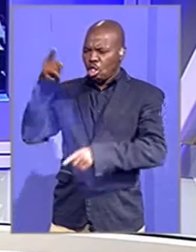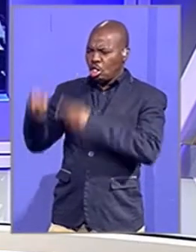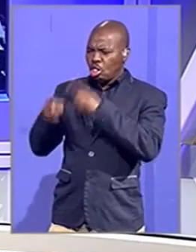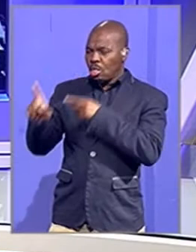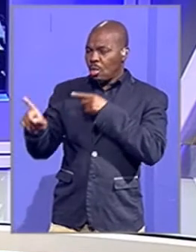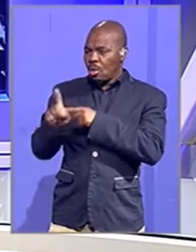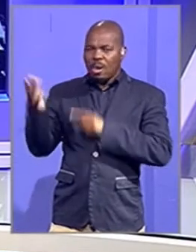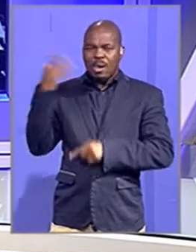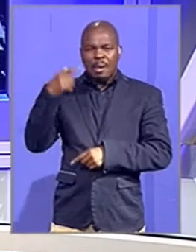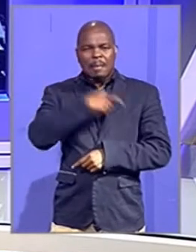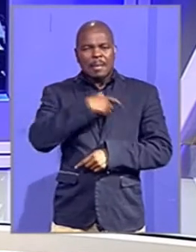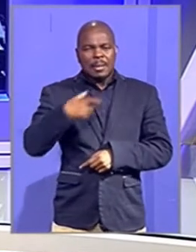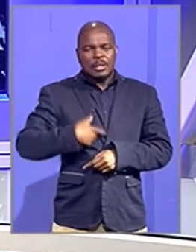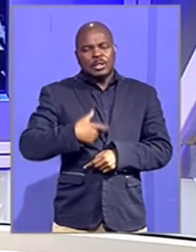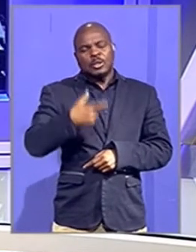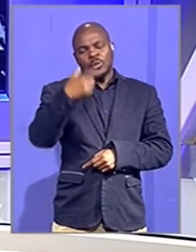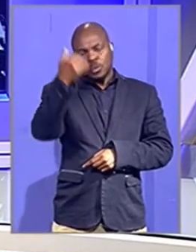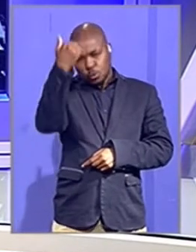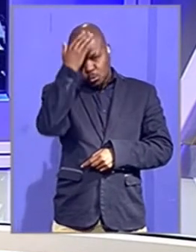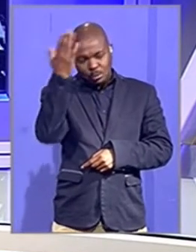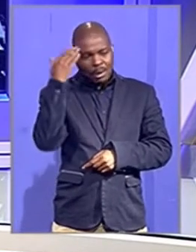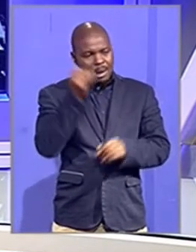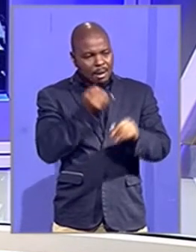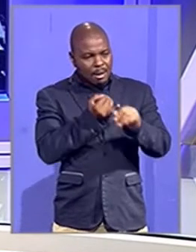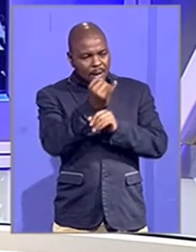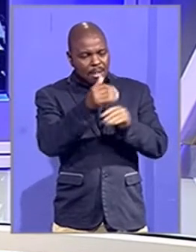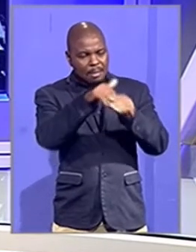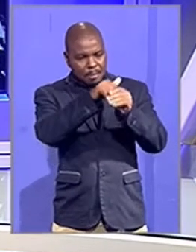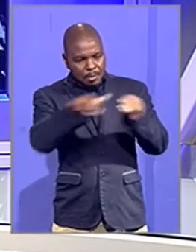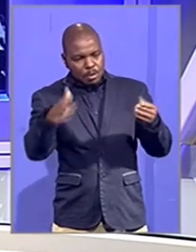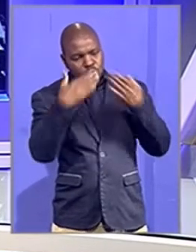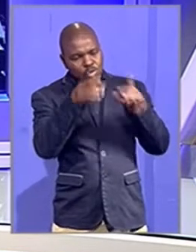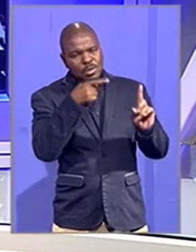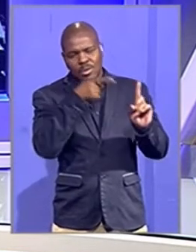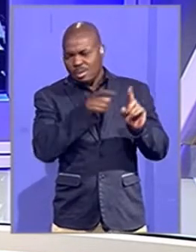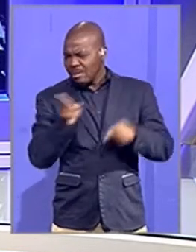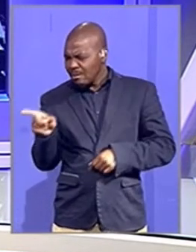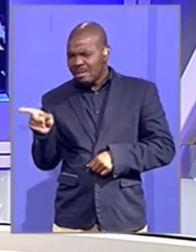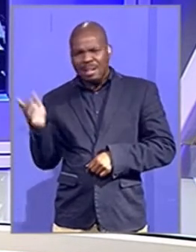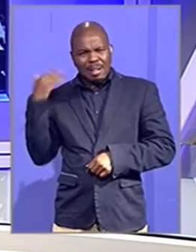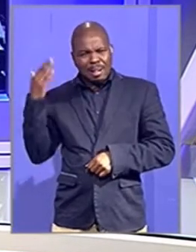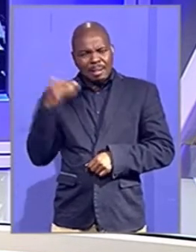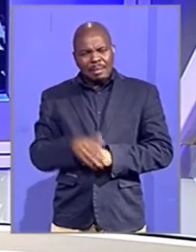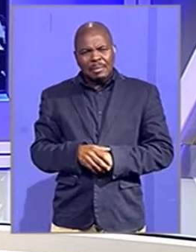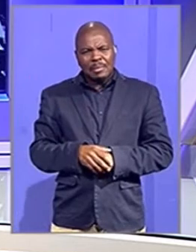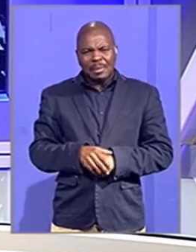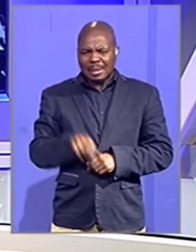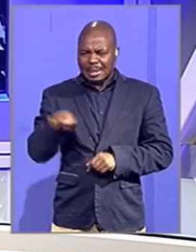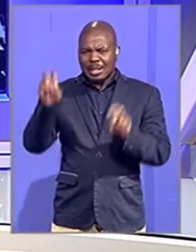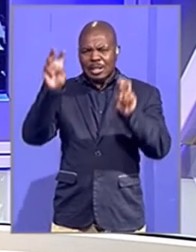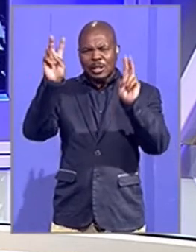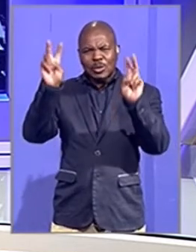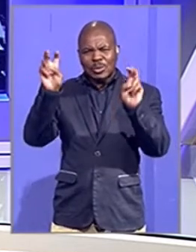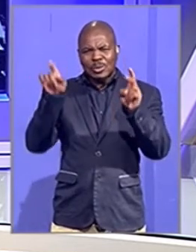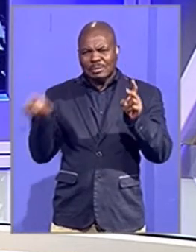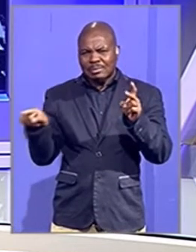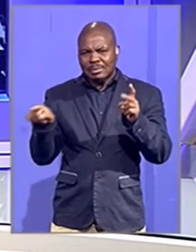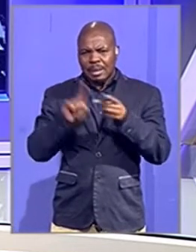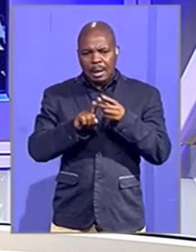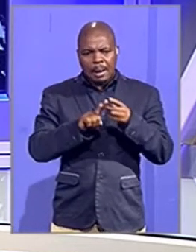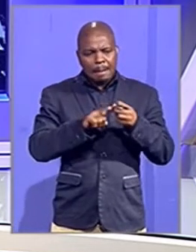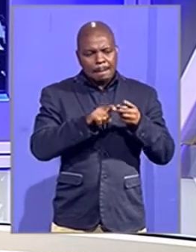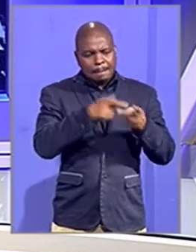go le go mo presidente wa pele Jacob Zuma go le gong ka parola na ka ba taba e ya gage le